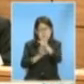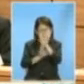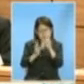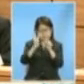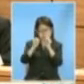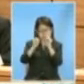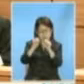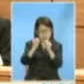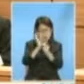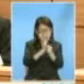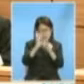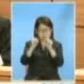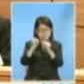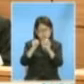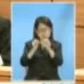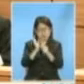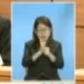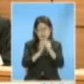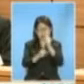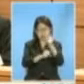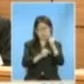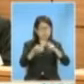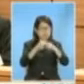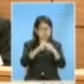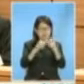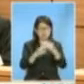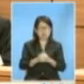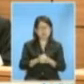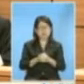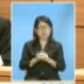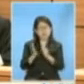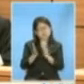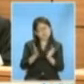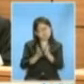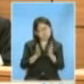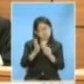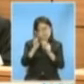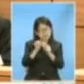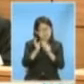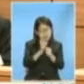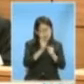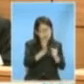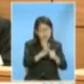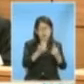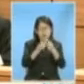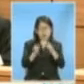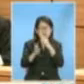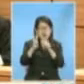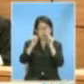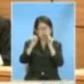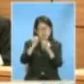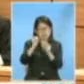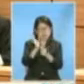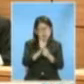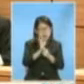หาสามารถทยอยแก้ไขได้ถ้าไม่แก้เป็นรายมาตราก็